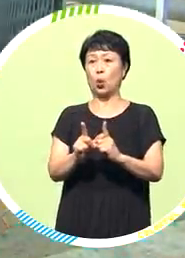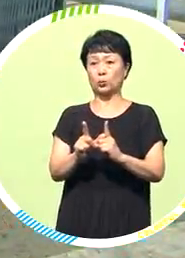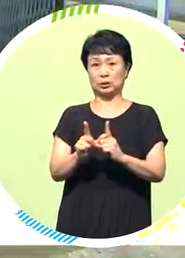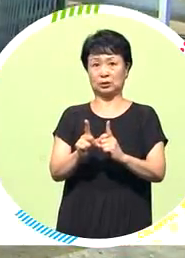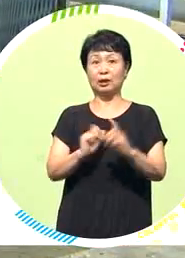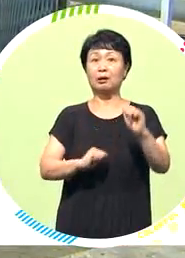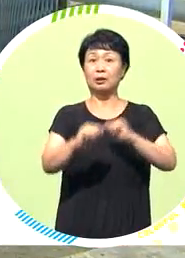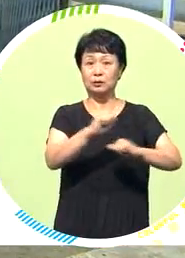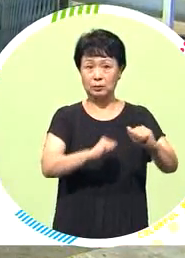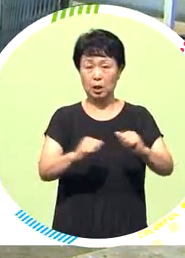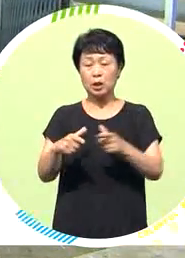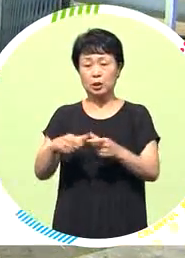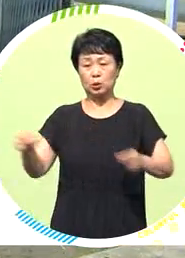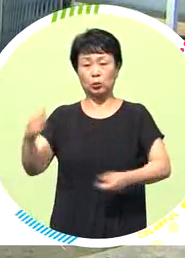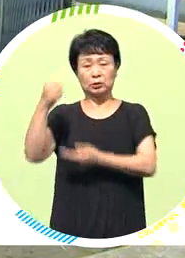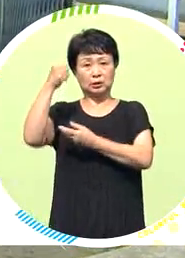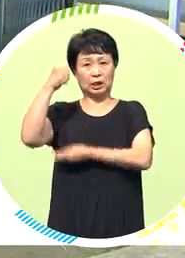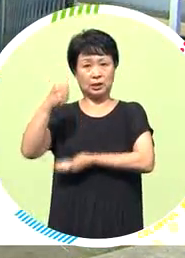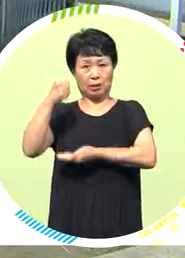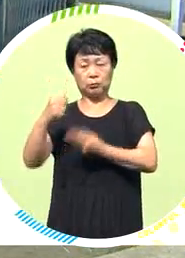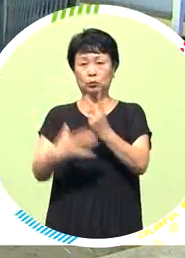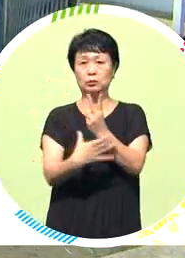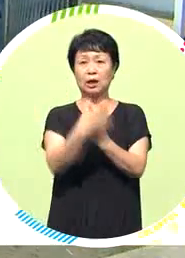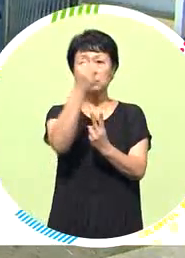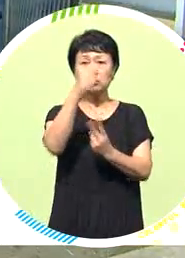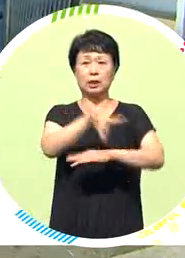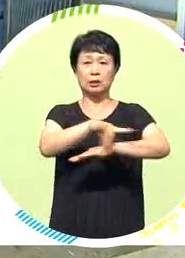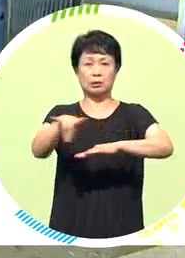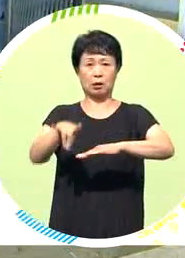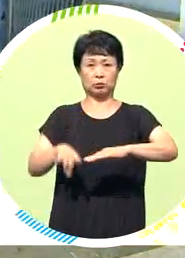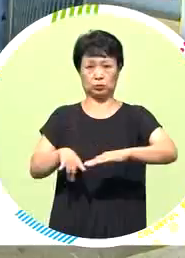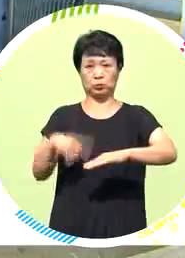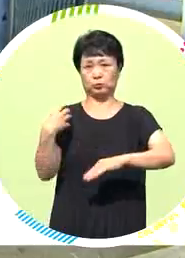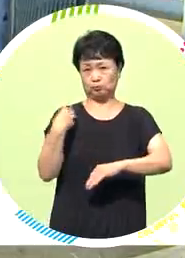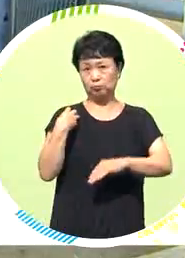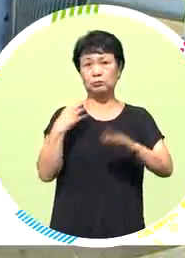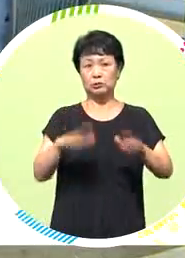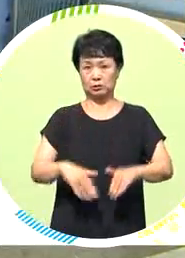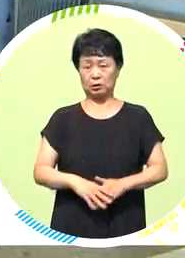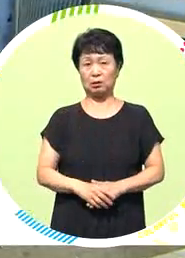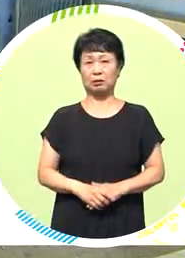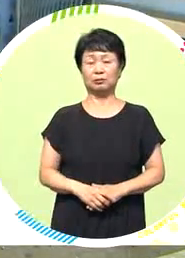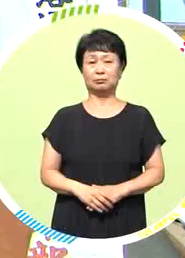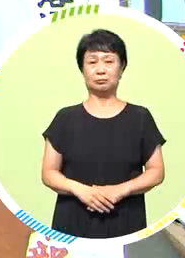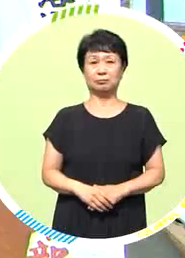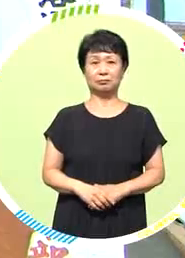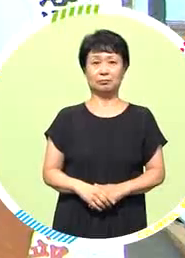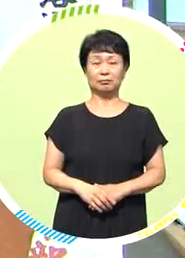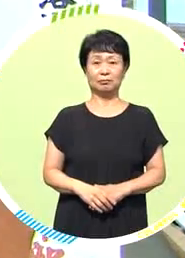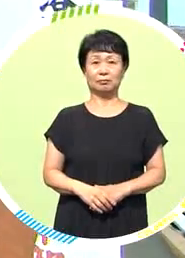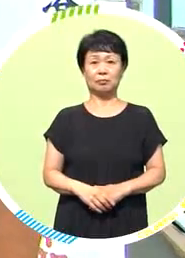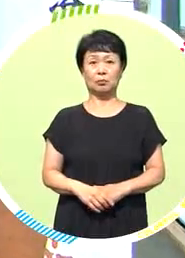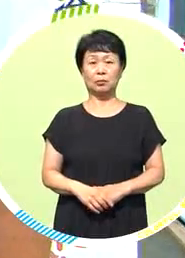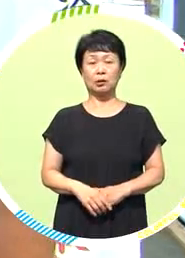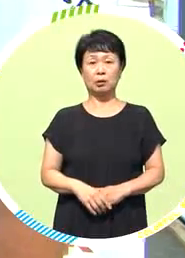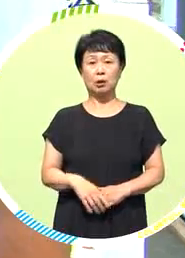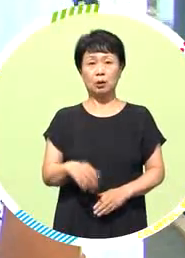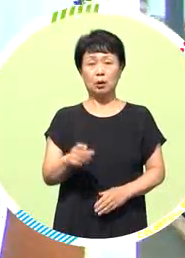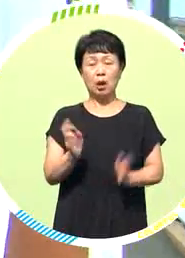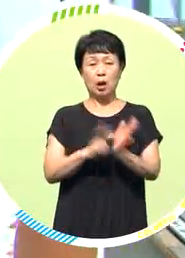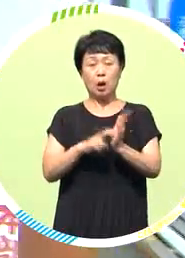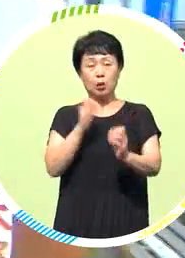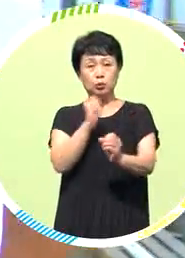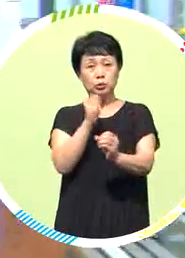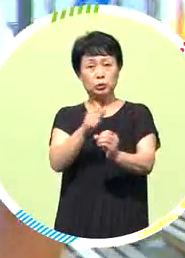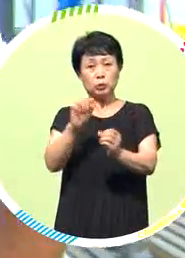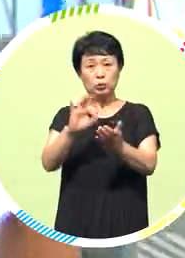日本財団の共同で企画されたんです。ちょっと変わった形してますよね。まだなんで釘を使ってい